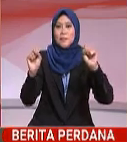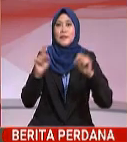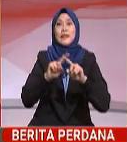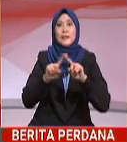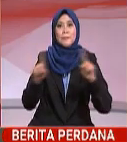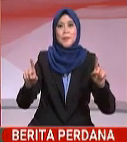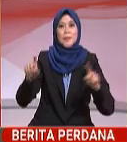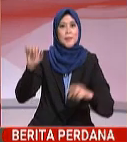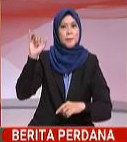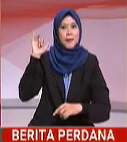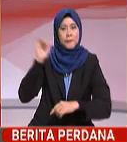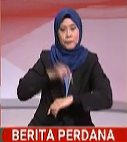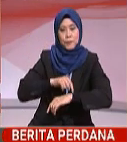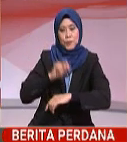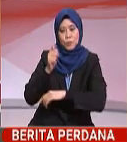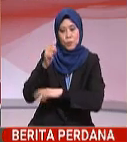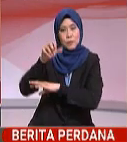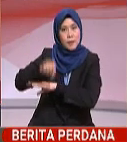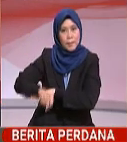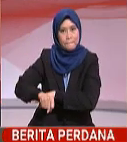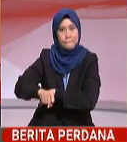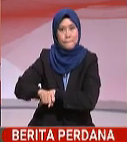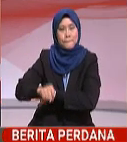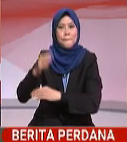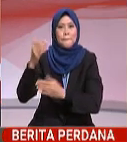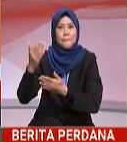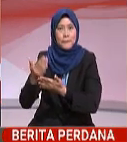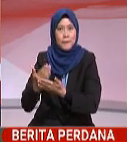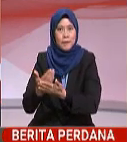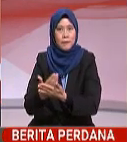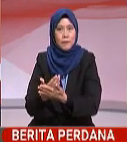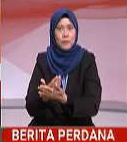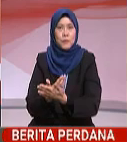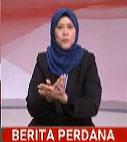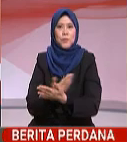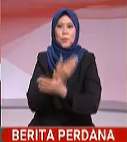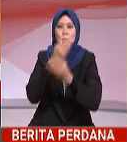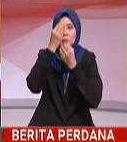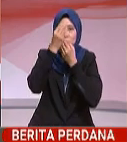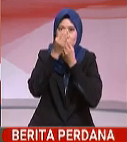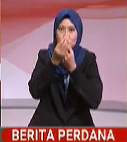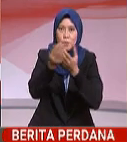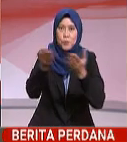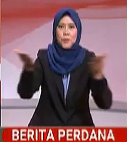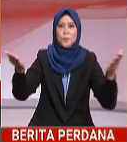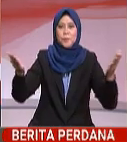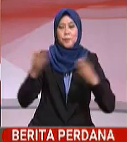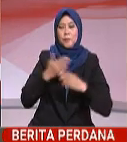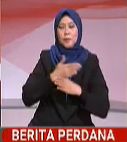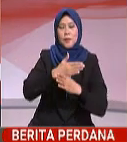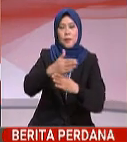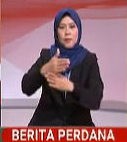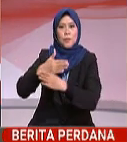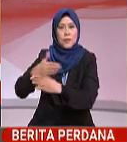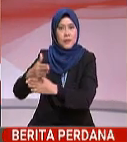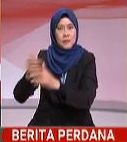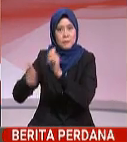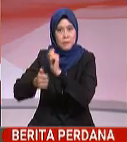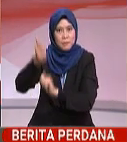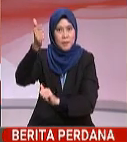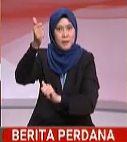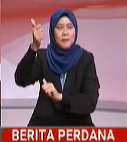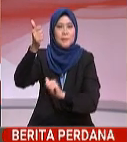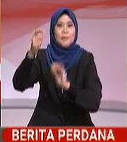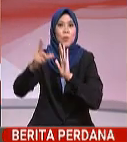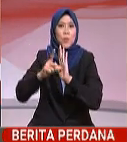semalam, bukan jam 10 malam saja kita baru kita umumkan ataupun kita kongsikan pemenang rasmi